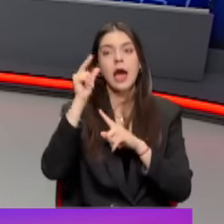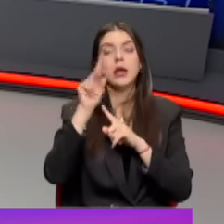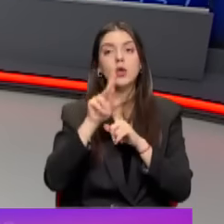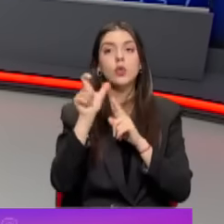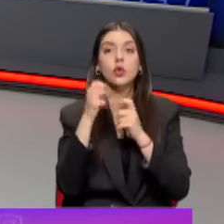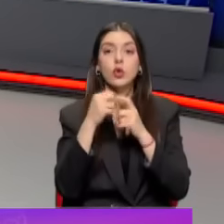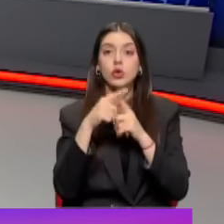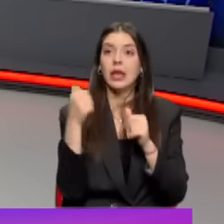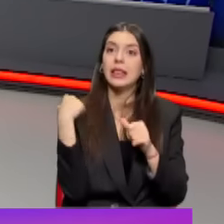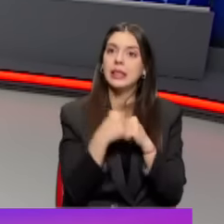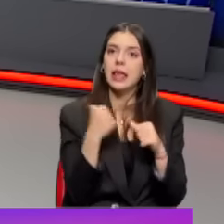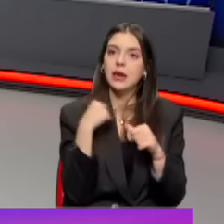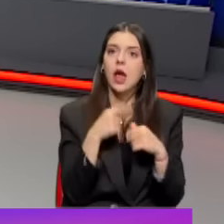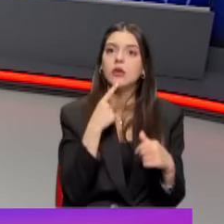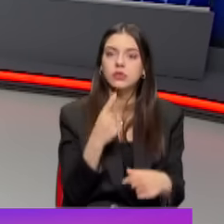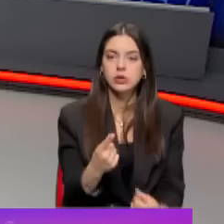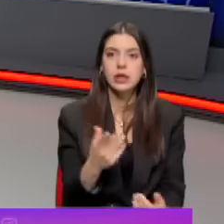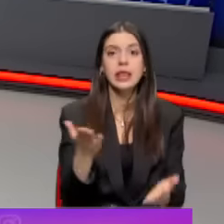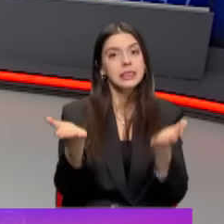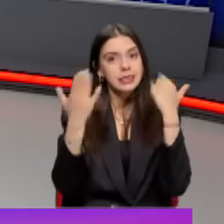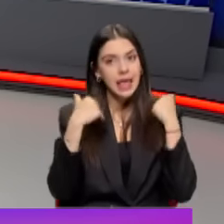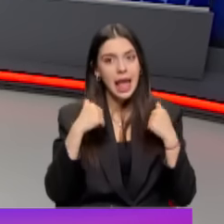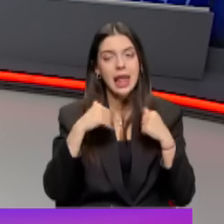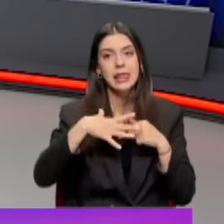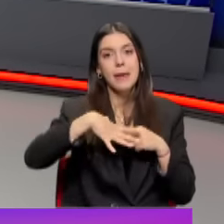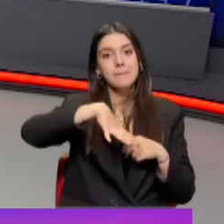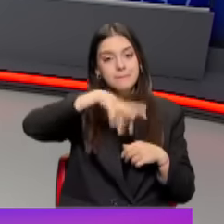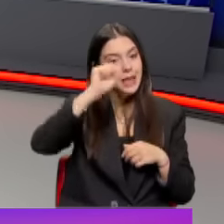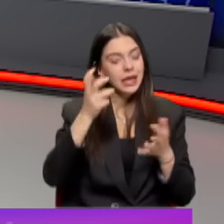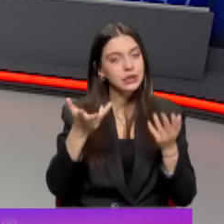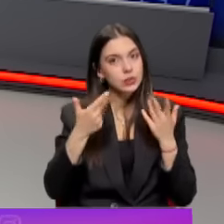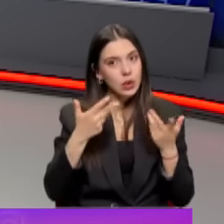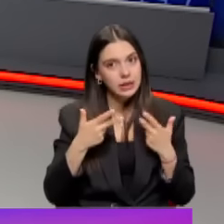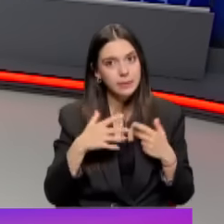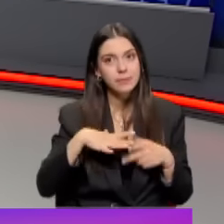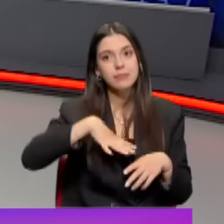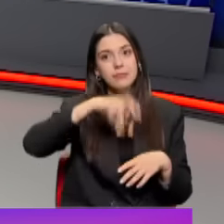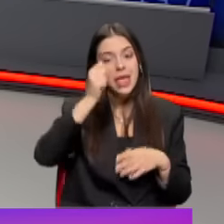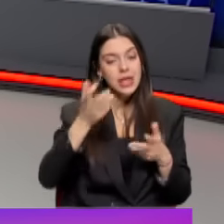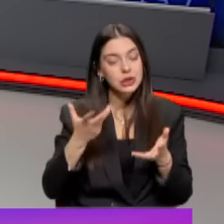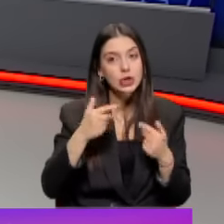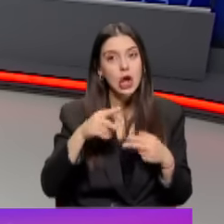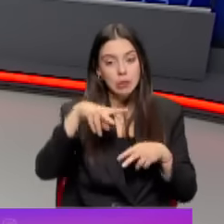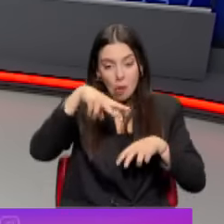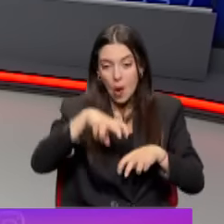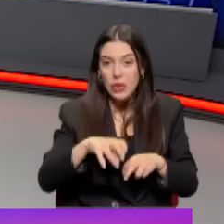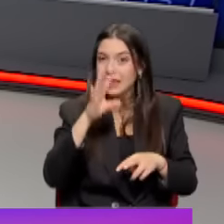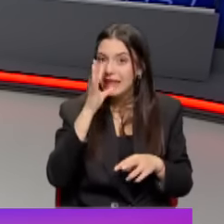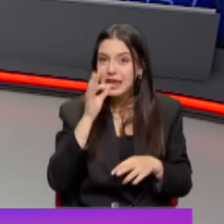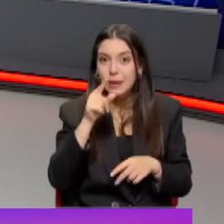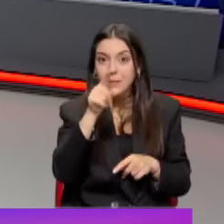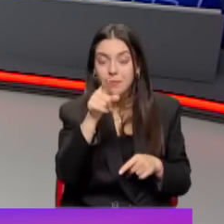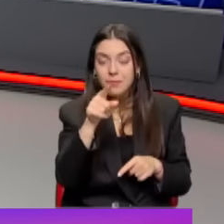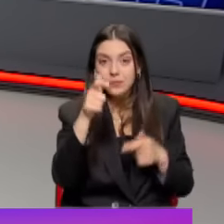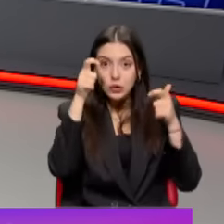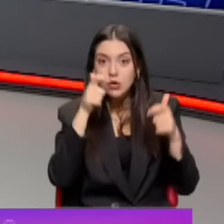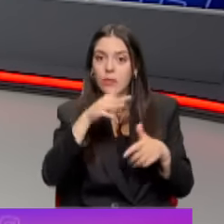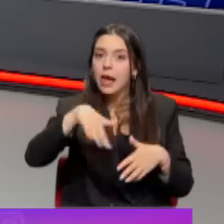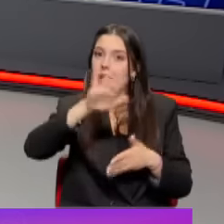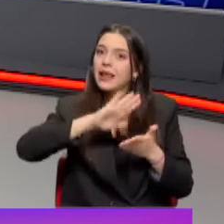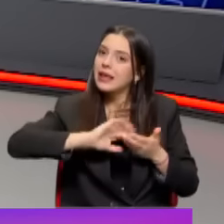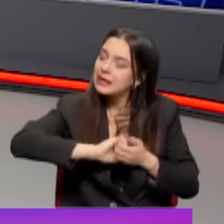söylüyor tekrar söylüyor gelin Merkezi yöneticiler Merkezi yönetimin koltuğunda oturan ilgili kişiler el ele